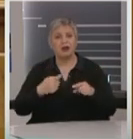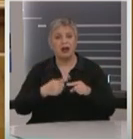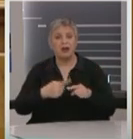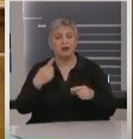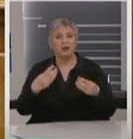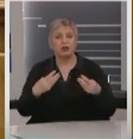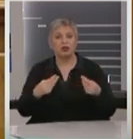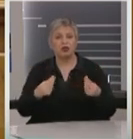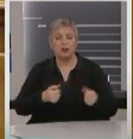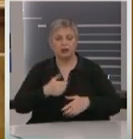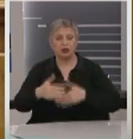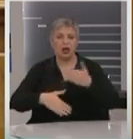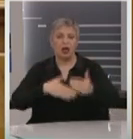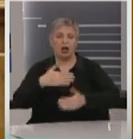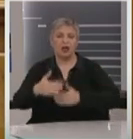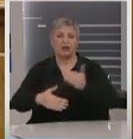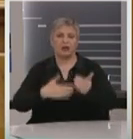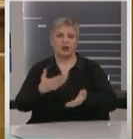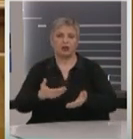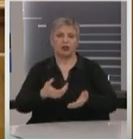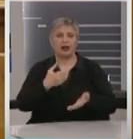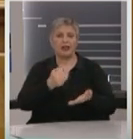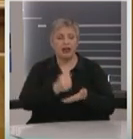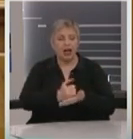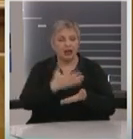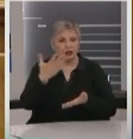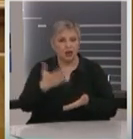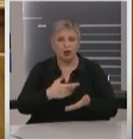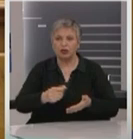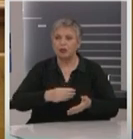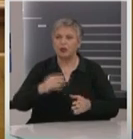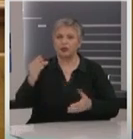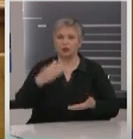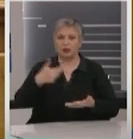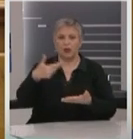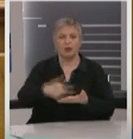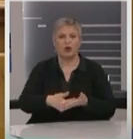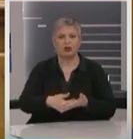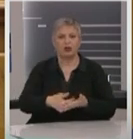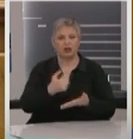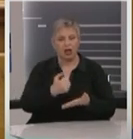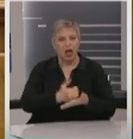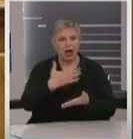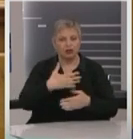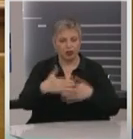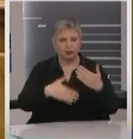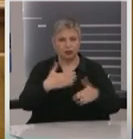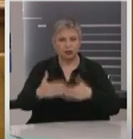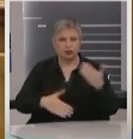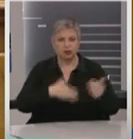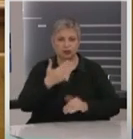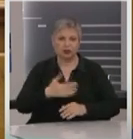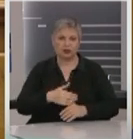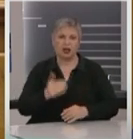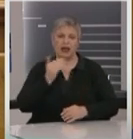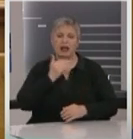του συνόλου των διαδικασιών αξιολόγησης και ελέγχου επενδυτικών σχεδίων. Να πω προσθετικά